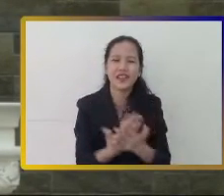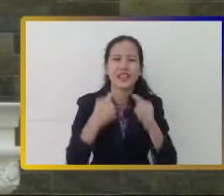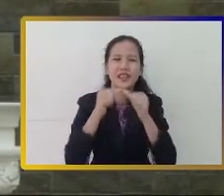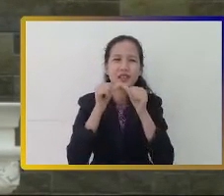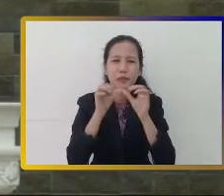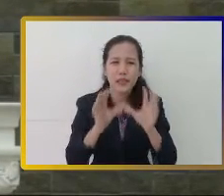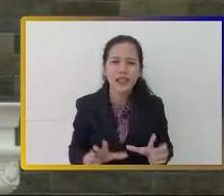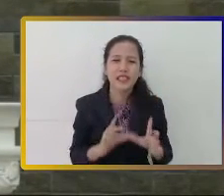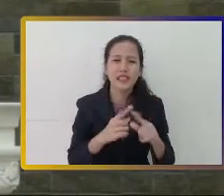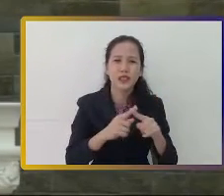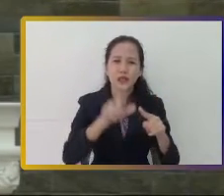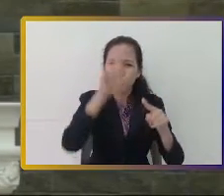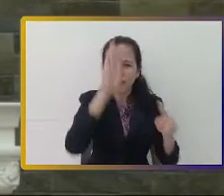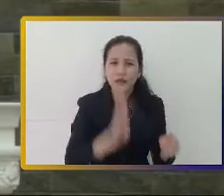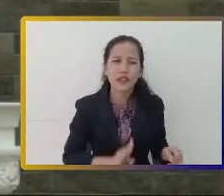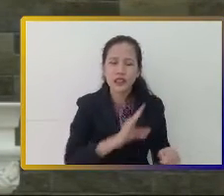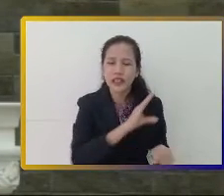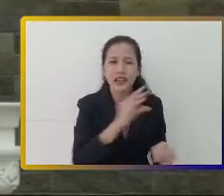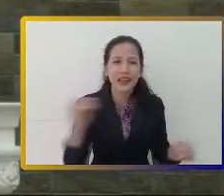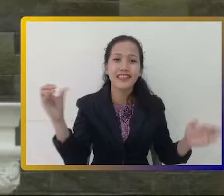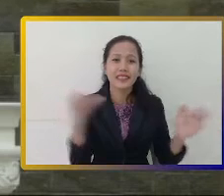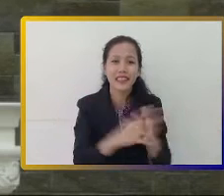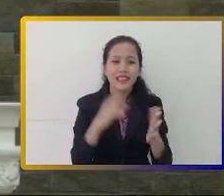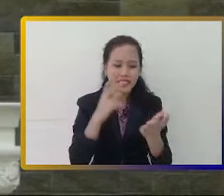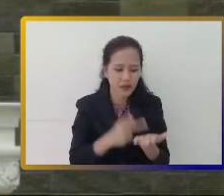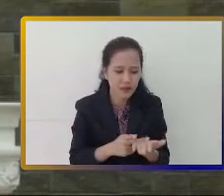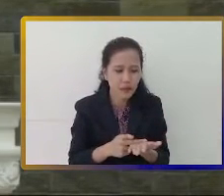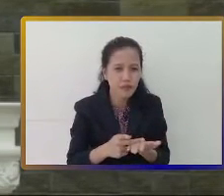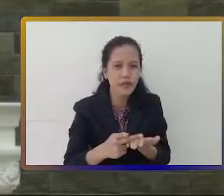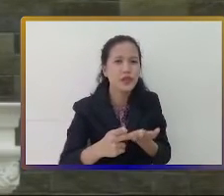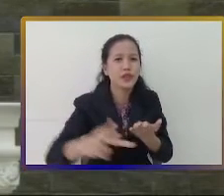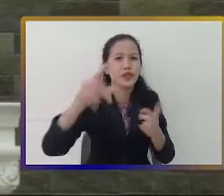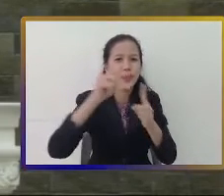say, kapatid, it is from the pure word of God.